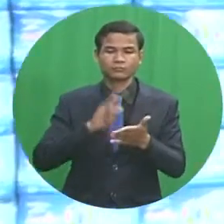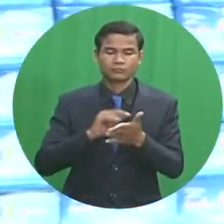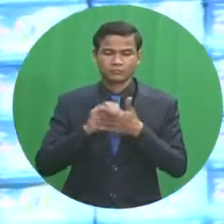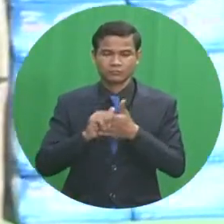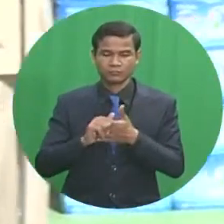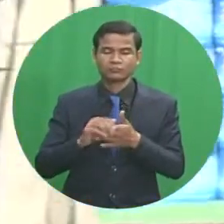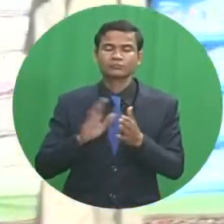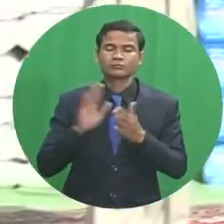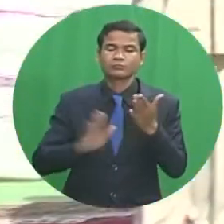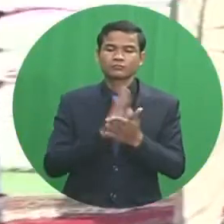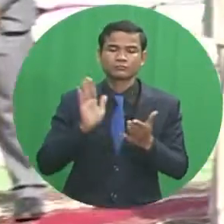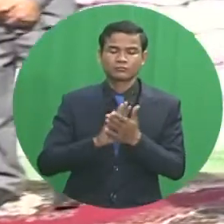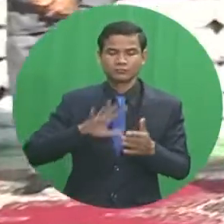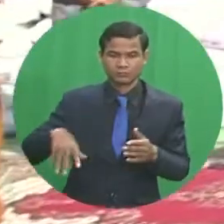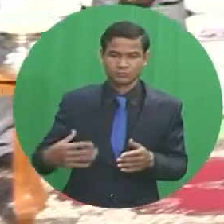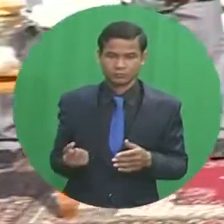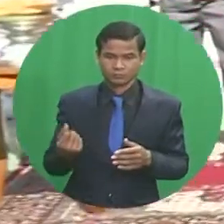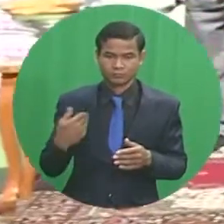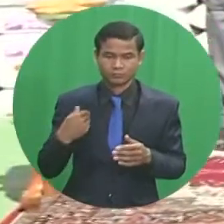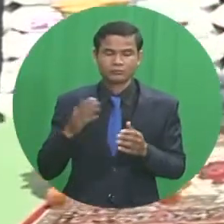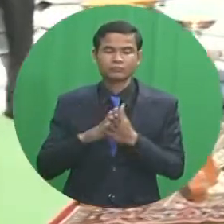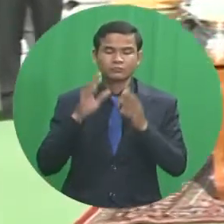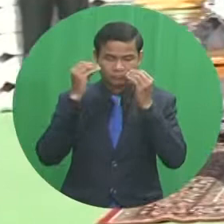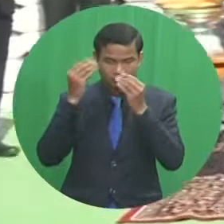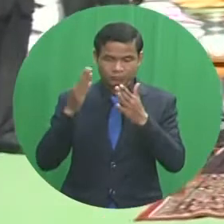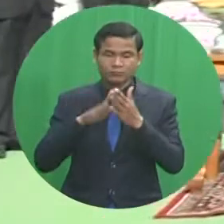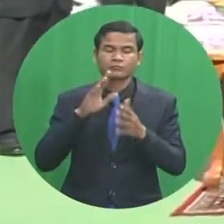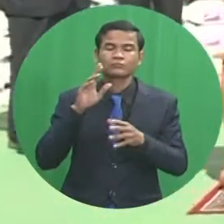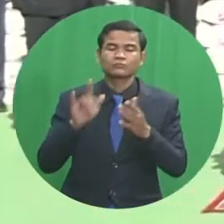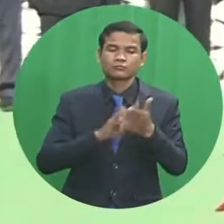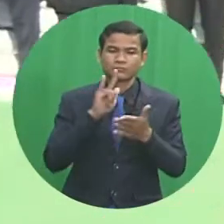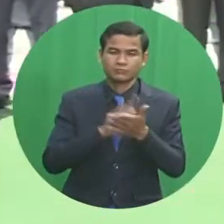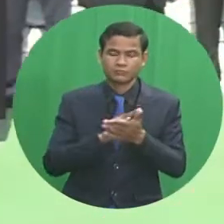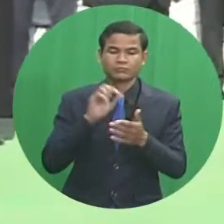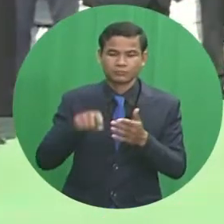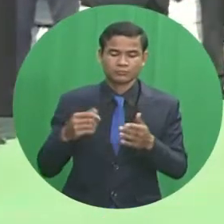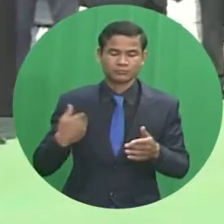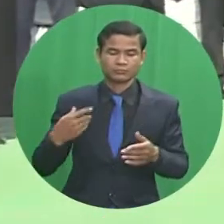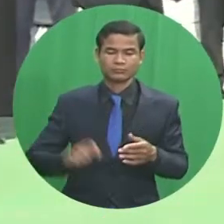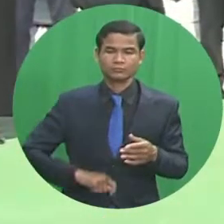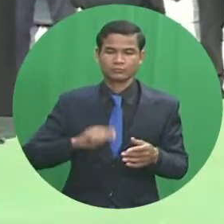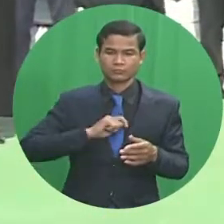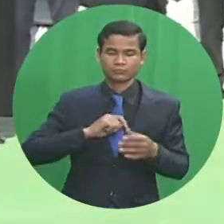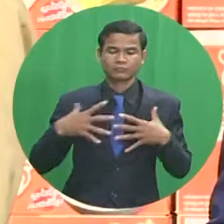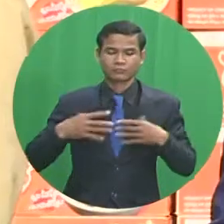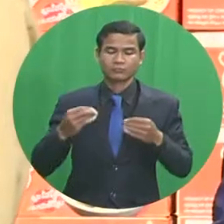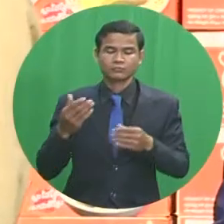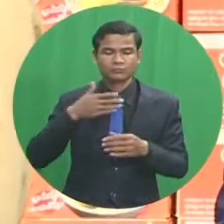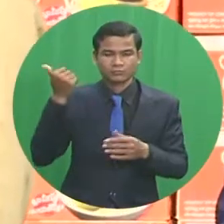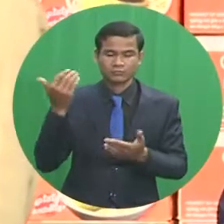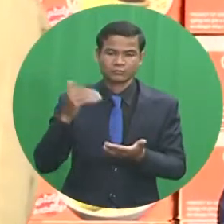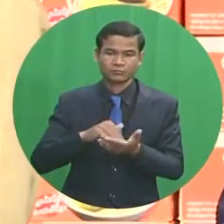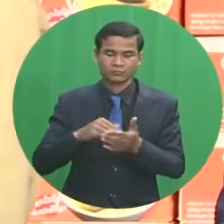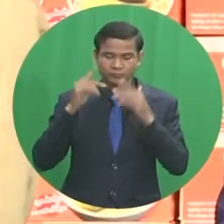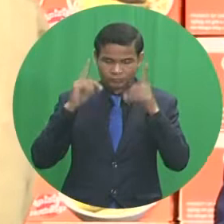លនៃព្រះរាជាណាចក្រកម្ពុជាដើម្បីបងប្អូនបានរស់រានមានជីវិតនិងមានសុខភាពល្អឡើងវិញអាដាមអ